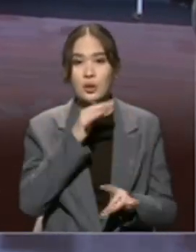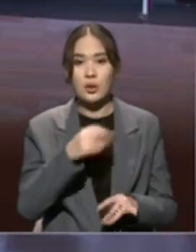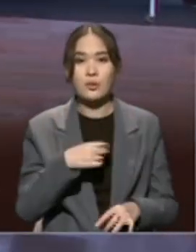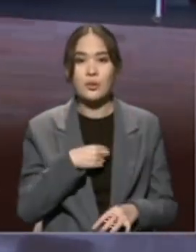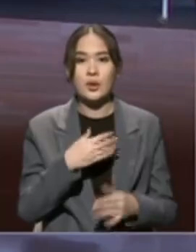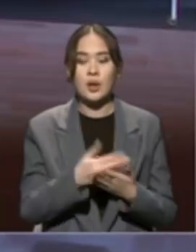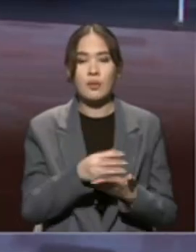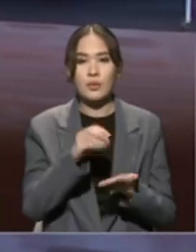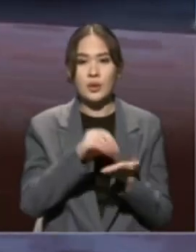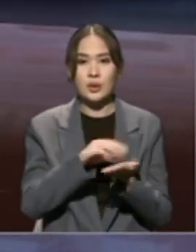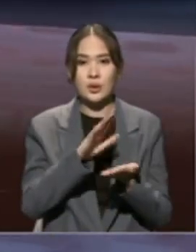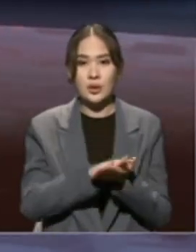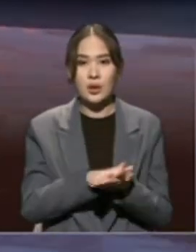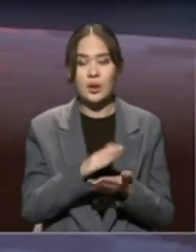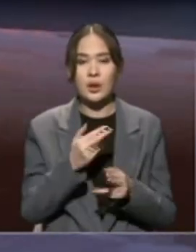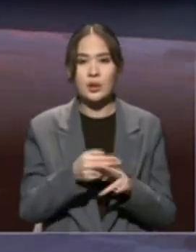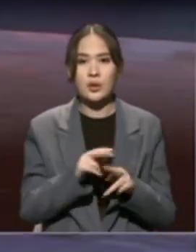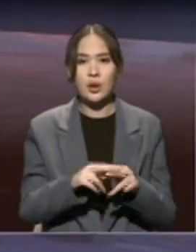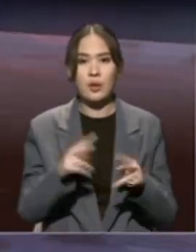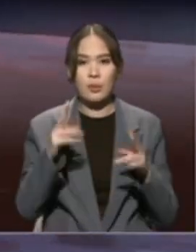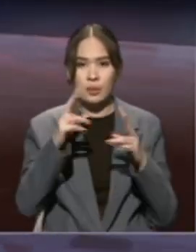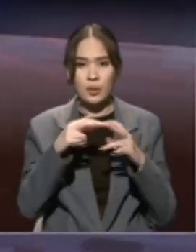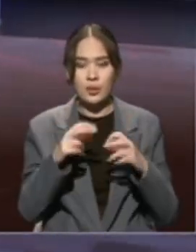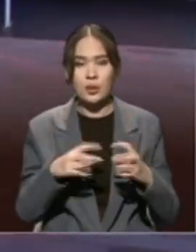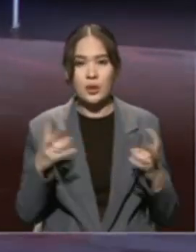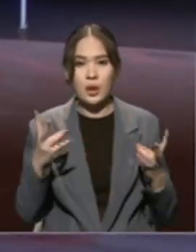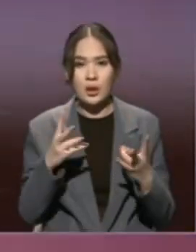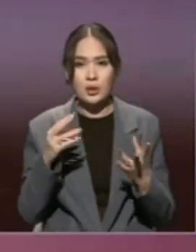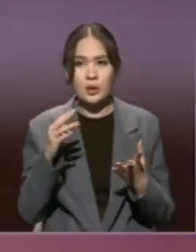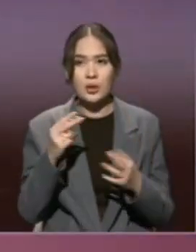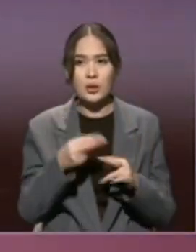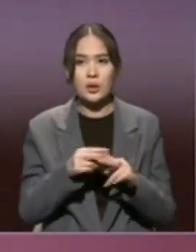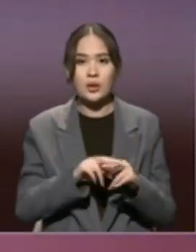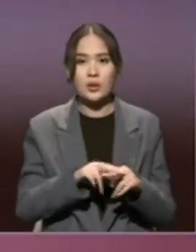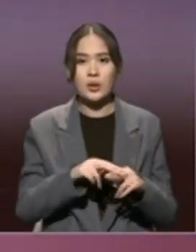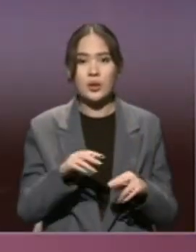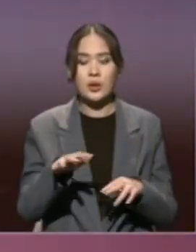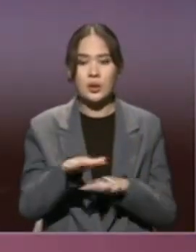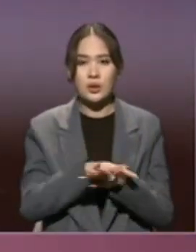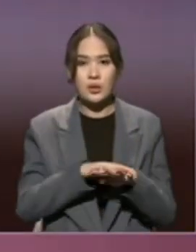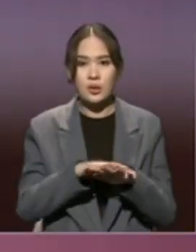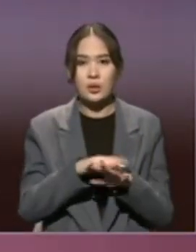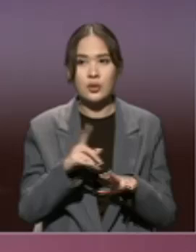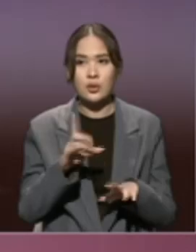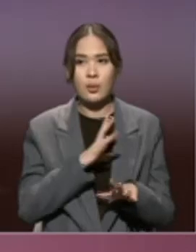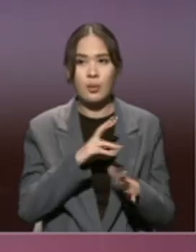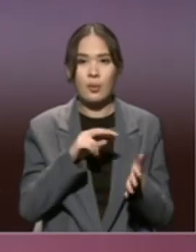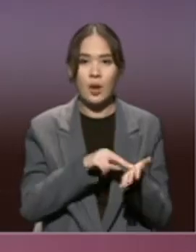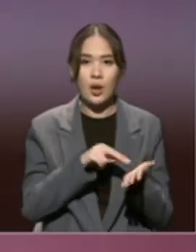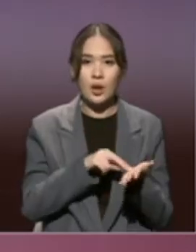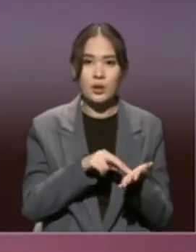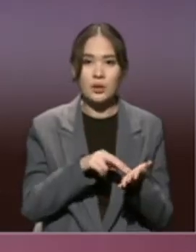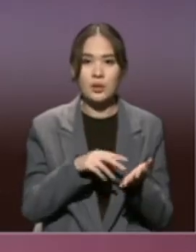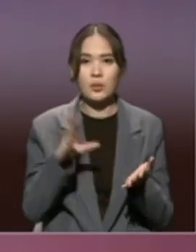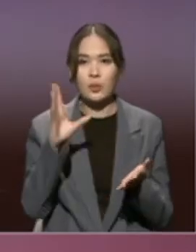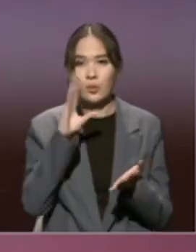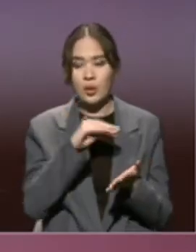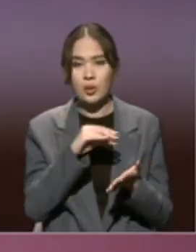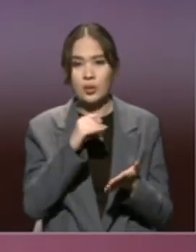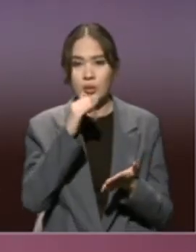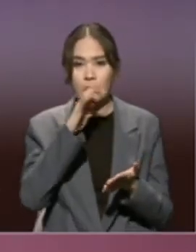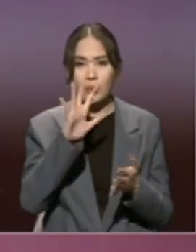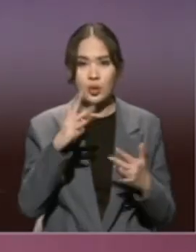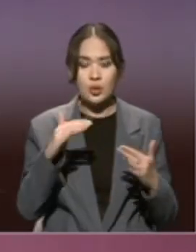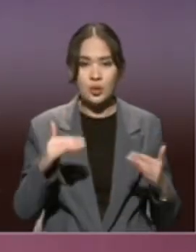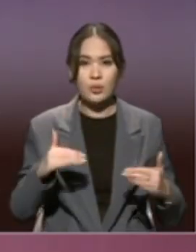саламыз сол жерде кәдімгідей тексеріске енгізу керек. Бұл нарықтық бағама нарықтық емес па? Егер